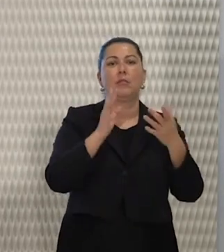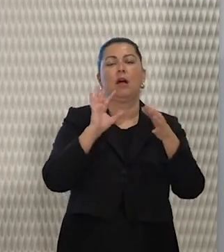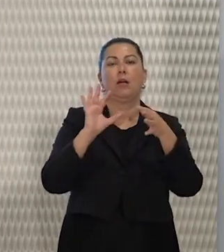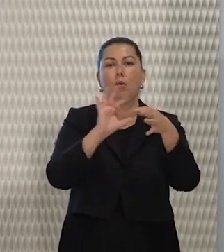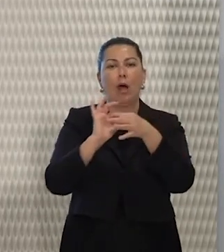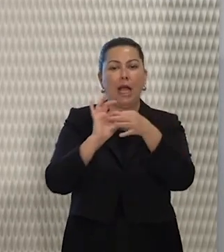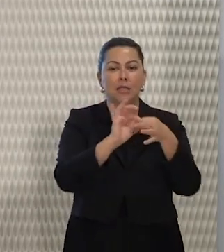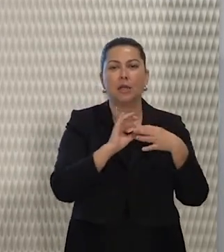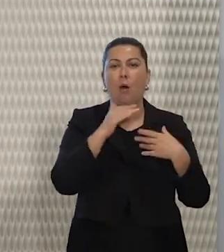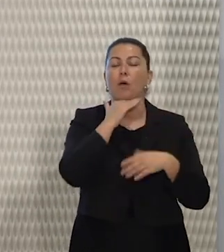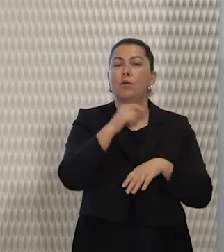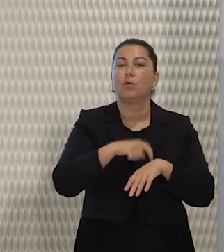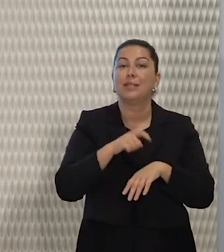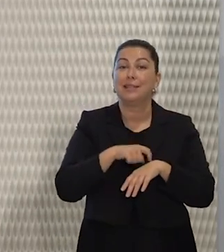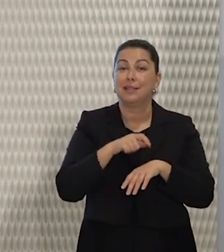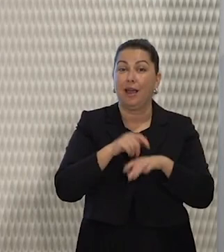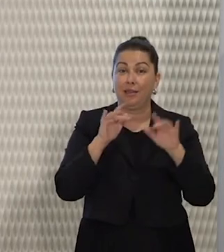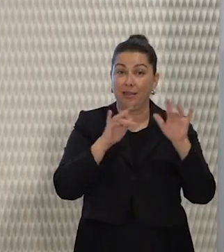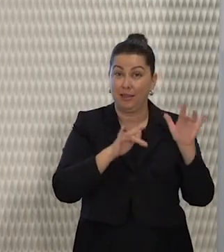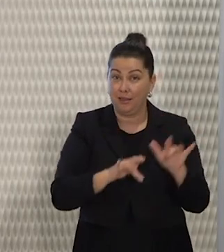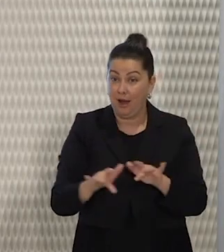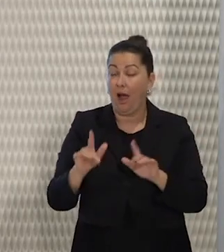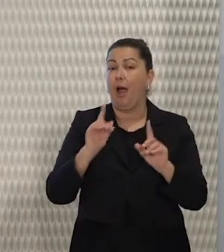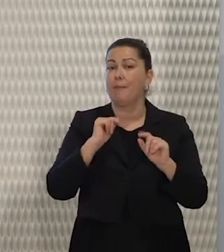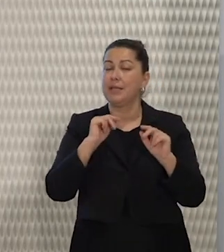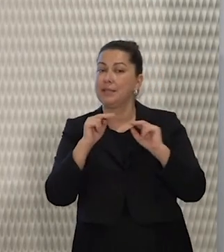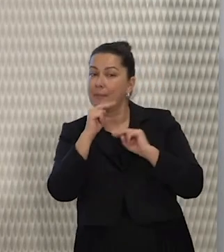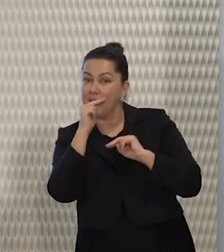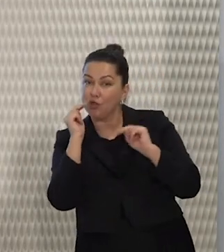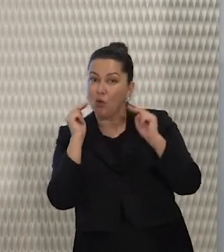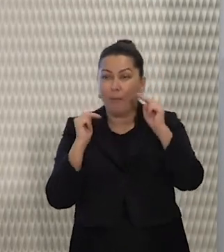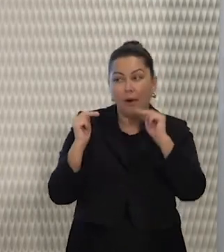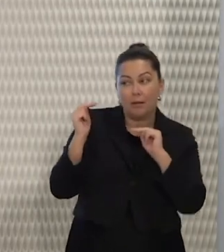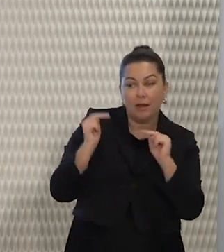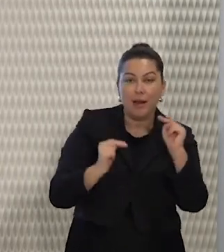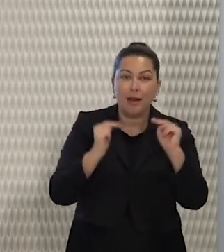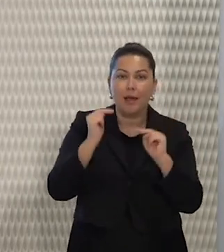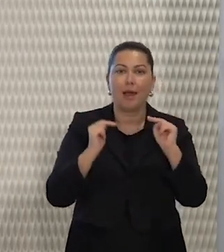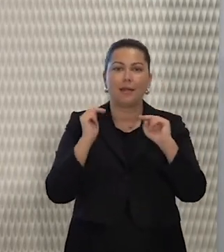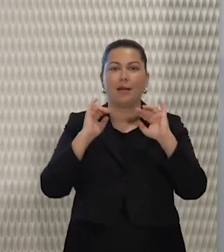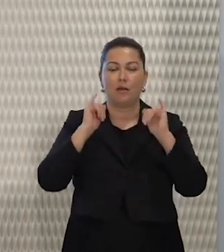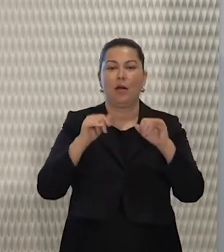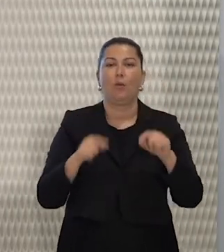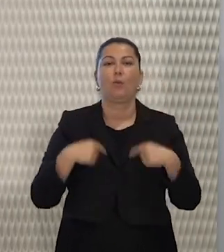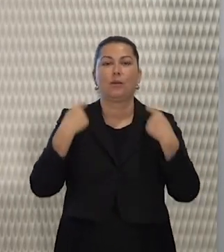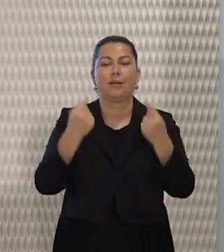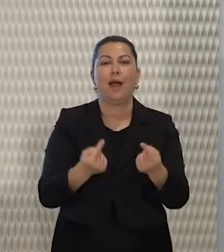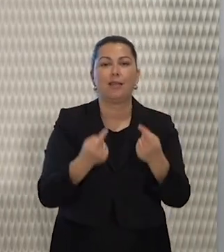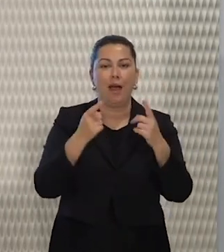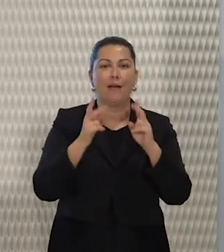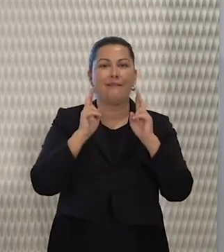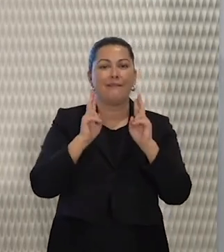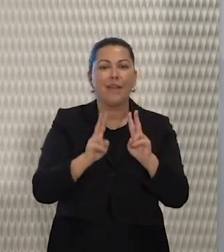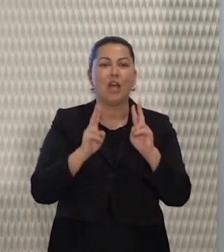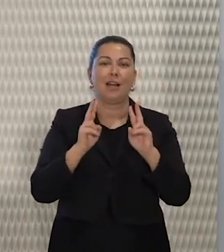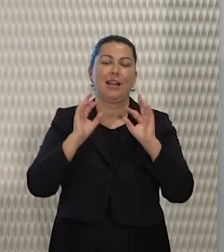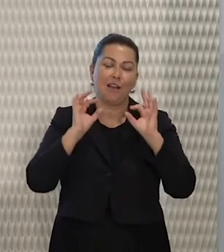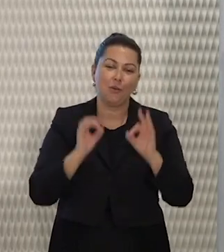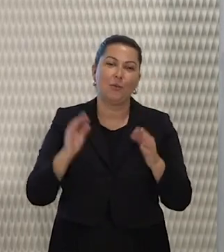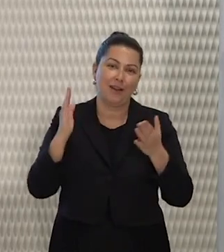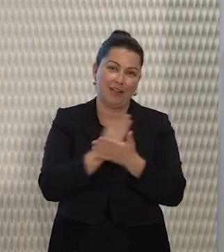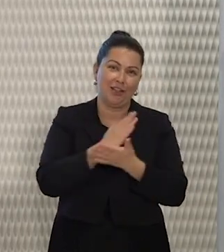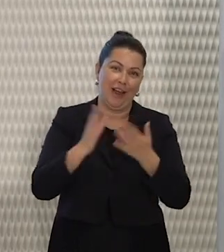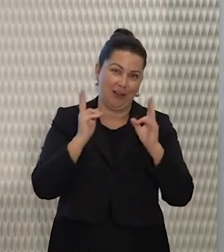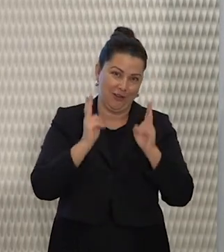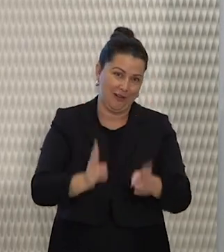Zeit gibt, sich auch zu beschnuppern und sich kennenzulernen, um dann auch wirklich eine nachhaltige Entscheidung